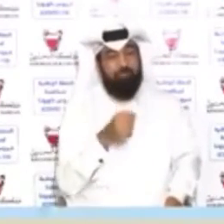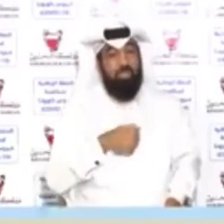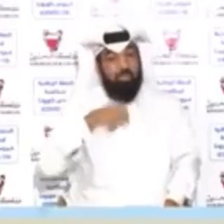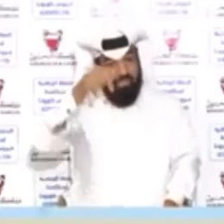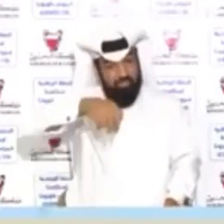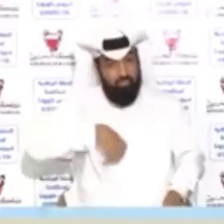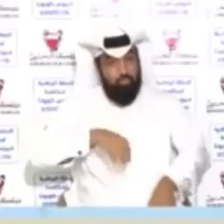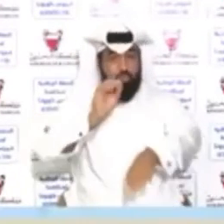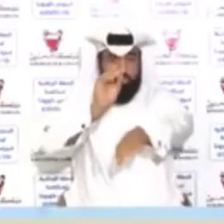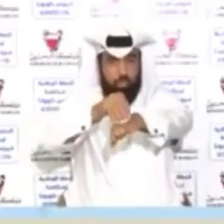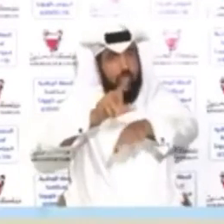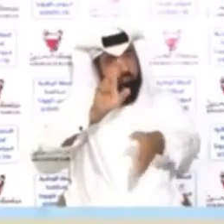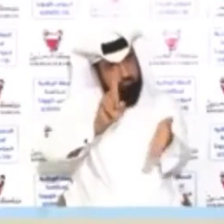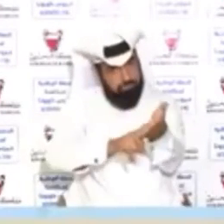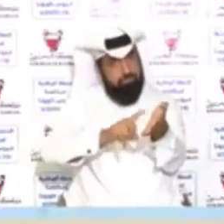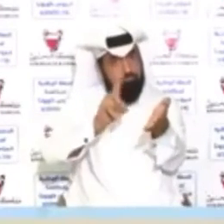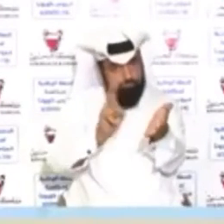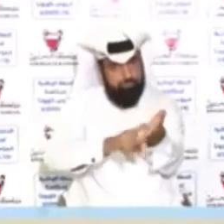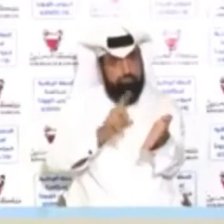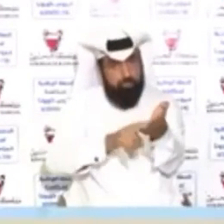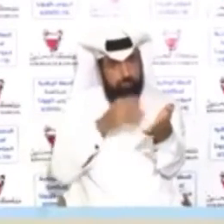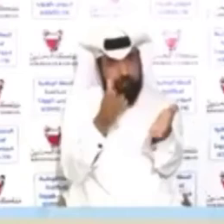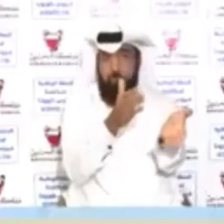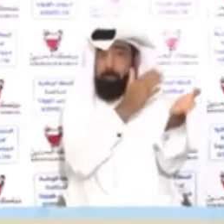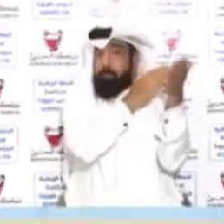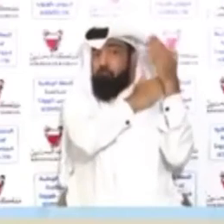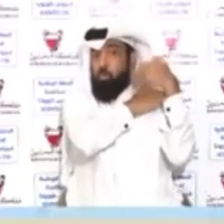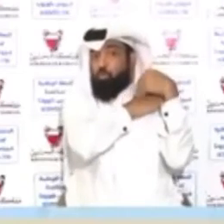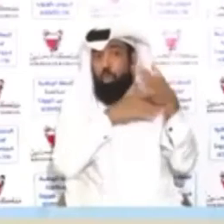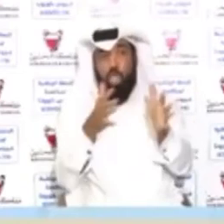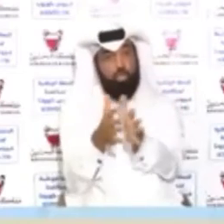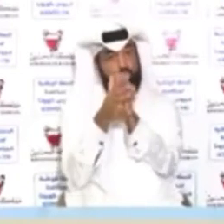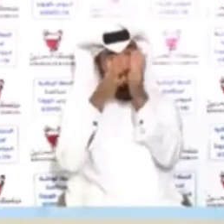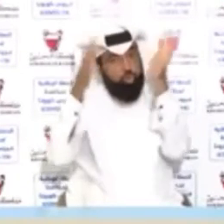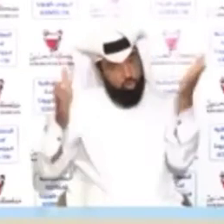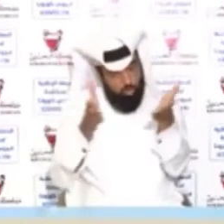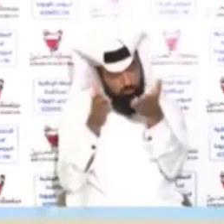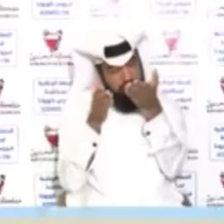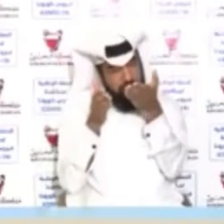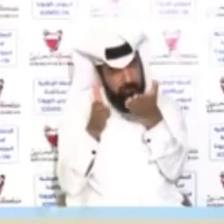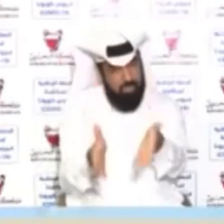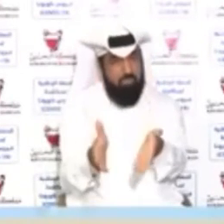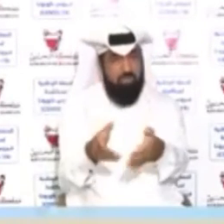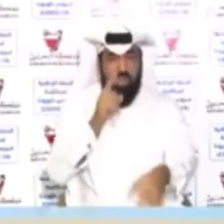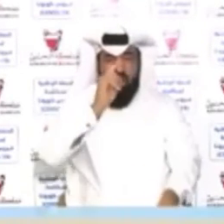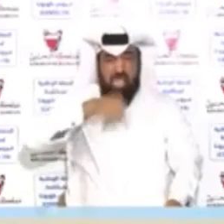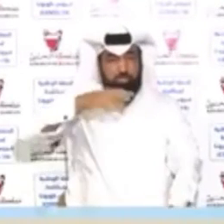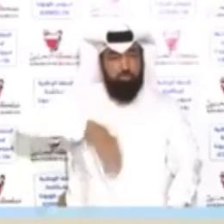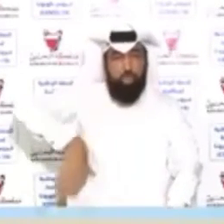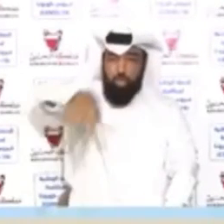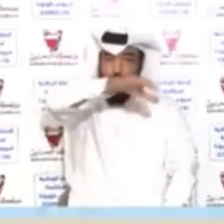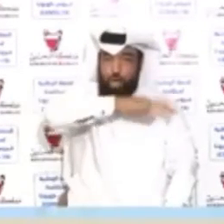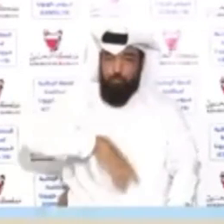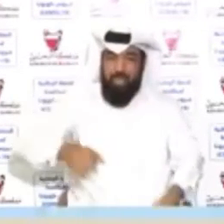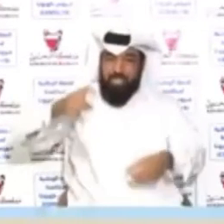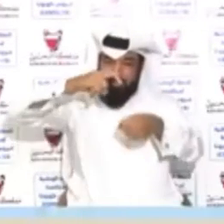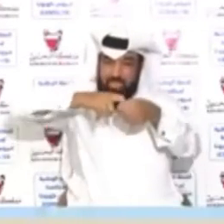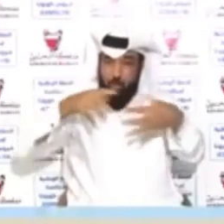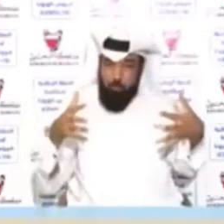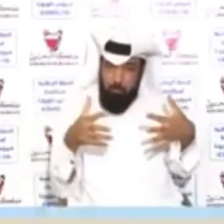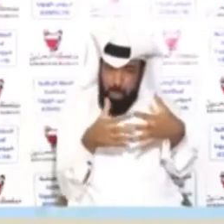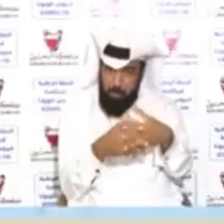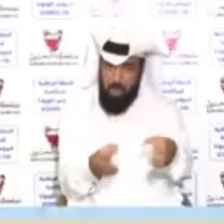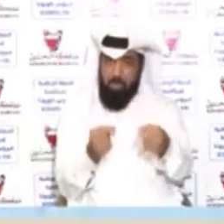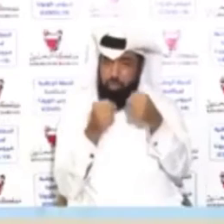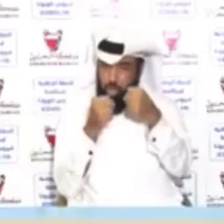على أنها فعلا مسؤولية والتزام كل فرد في المجتمع، والوقوف جميعا صفا واحد للحفاظ على هذه الإنجازات